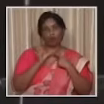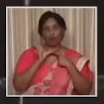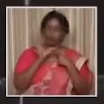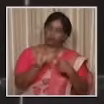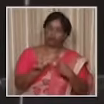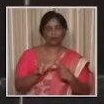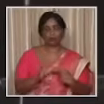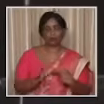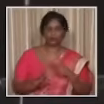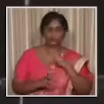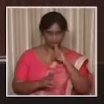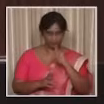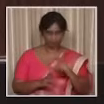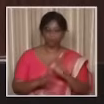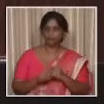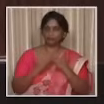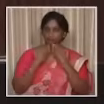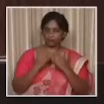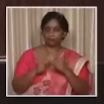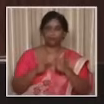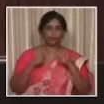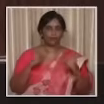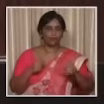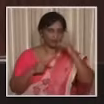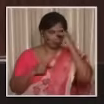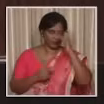කියලා මම ඉල්ලීමක් කරනවා. බොහොම ස්තුතියි. විපක්ෂ නායකතුමා